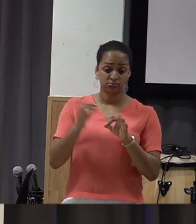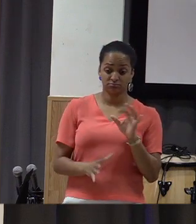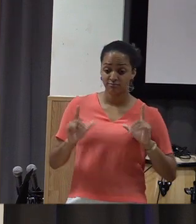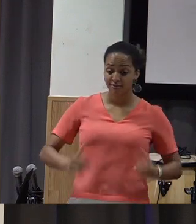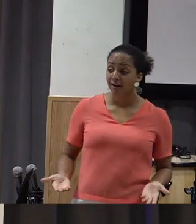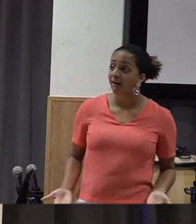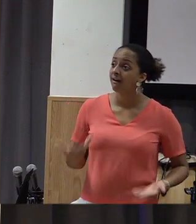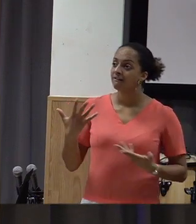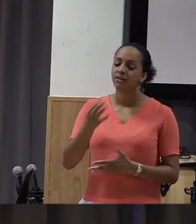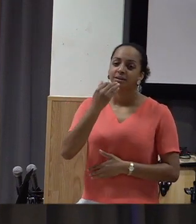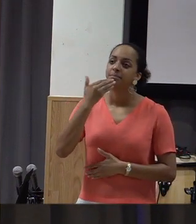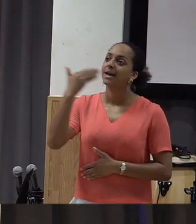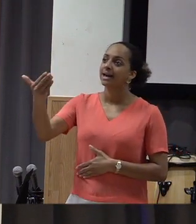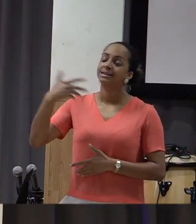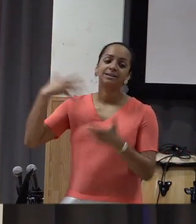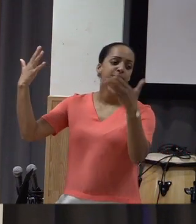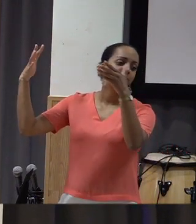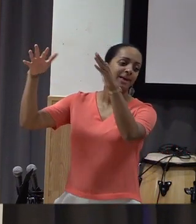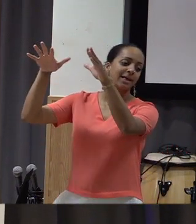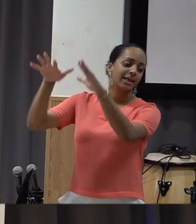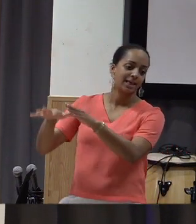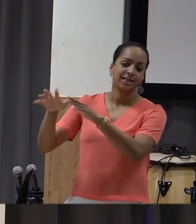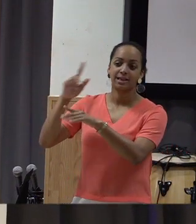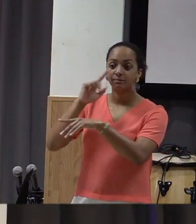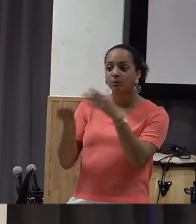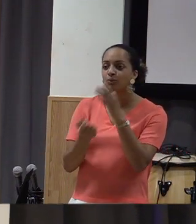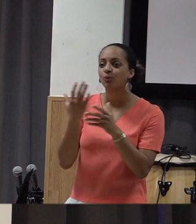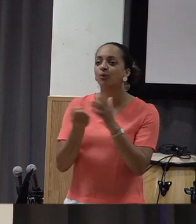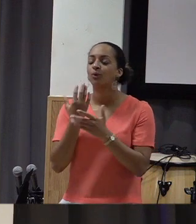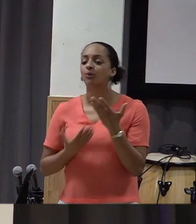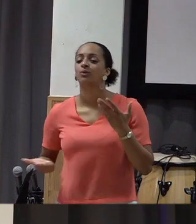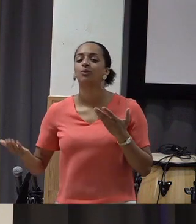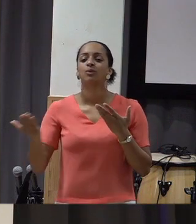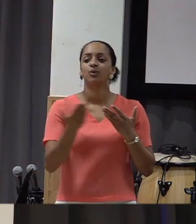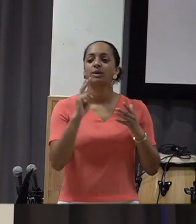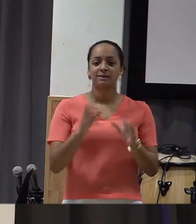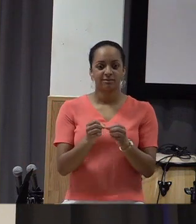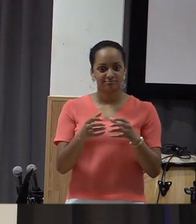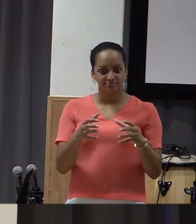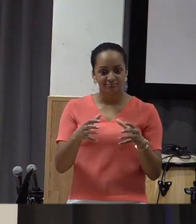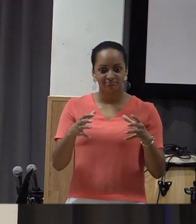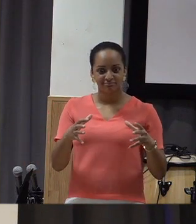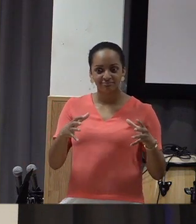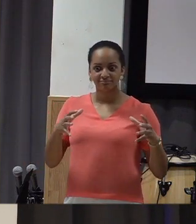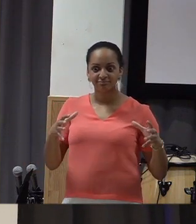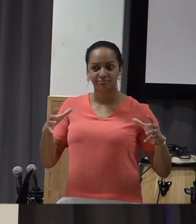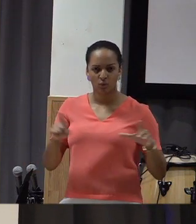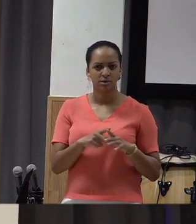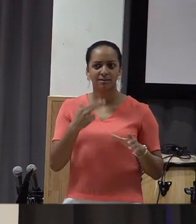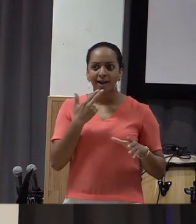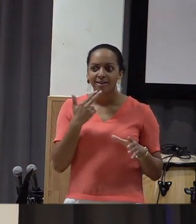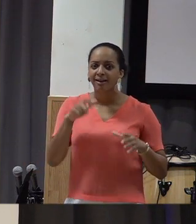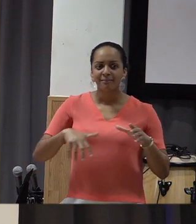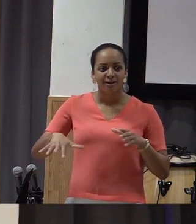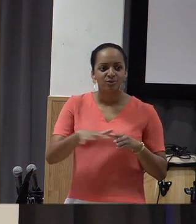Je te rends grâce et je te bénis, Seigneur, pour les personnes nouvelles qui sont là. Seigneur, je vois que notre assemblée grandit tant en qualité qu'en quantité et c'est un fait